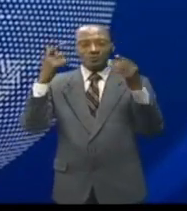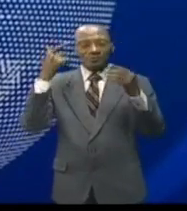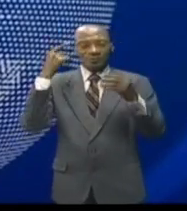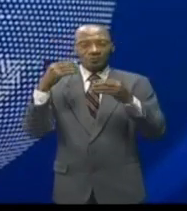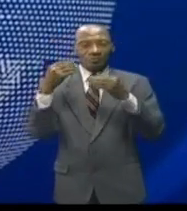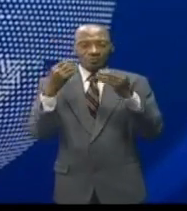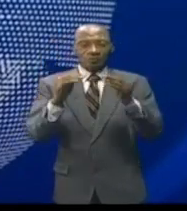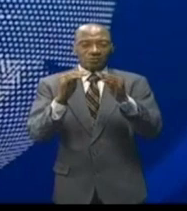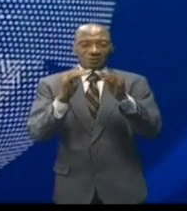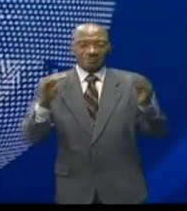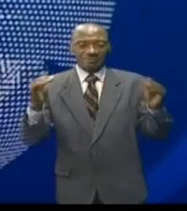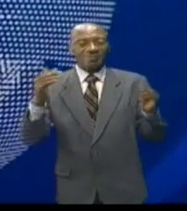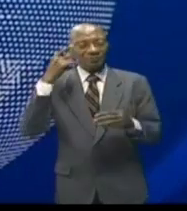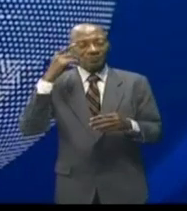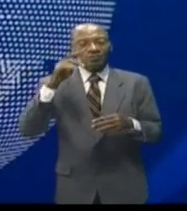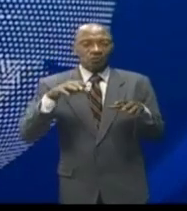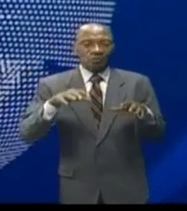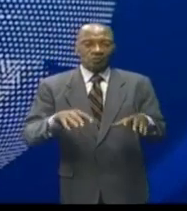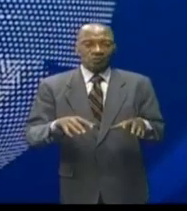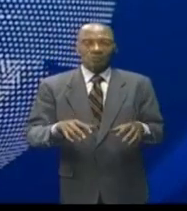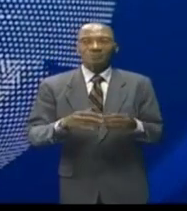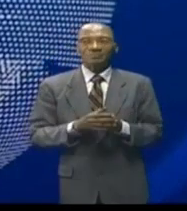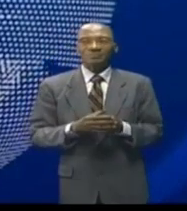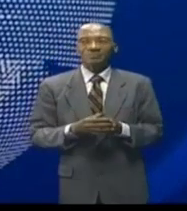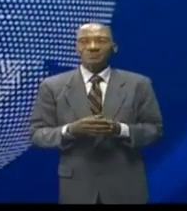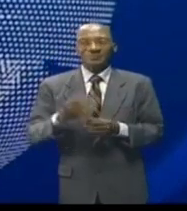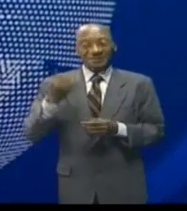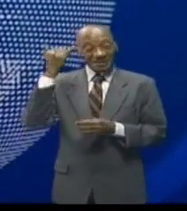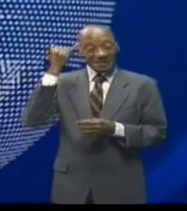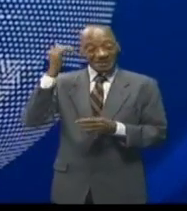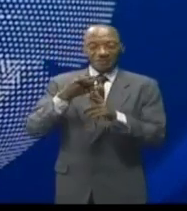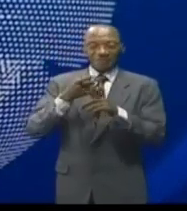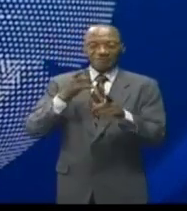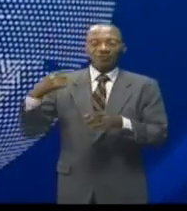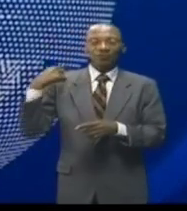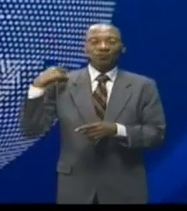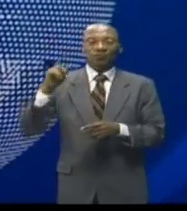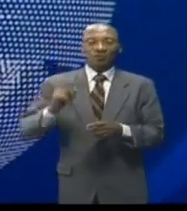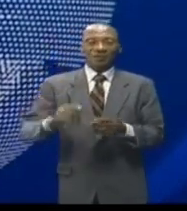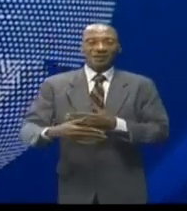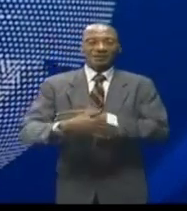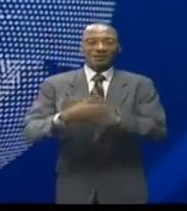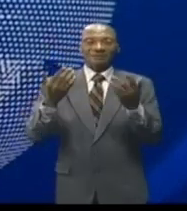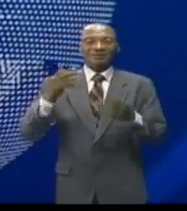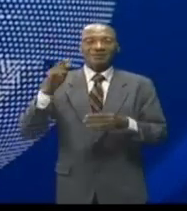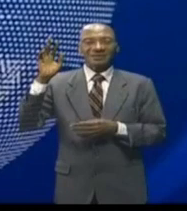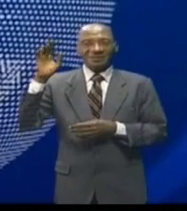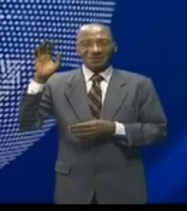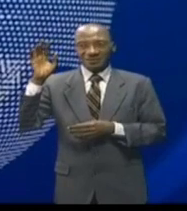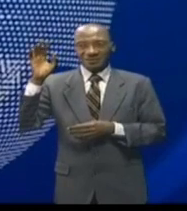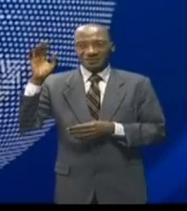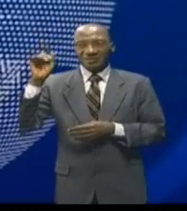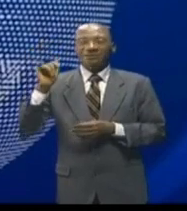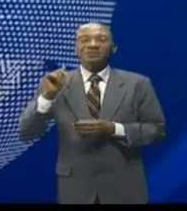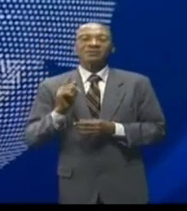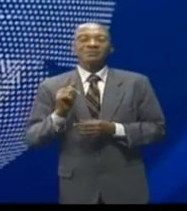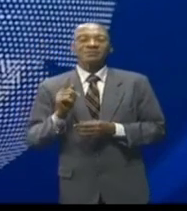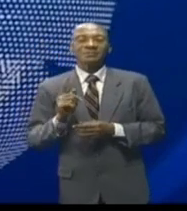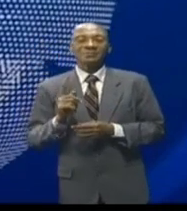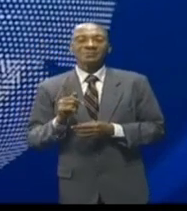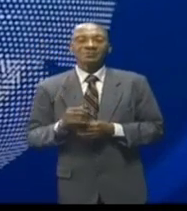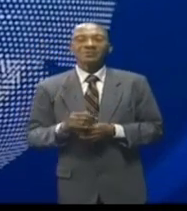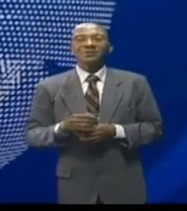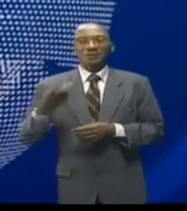l'Est de la RDC l'initiative du vice gouverneur de la ville province Kinshasa en sa double casquette des députés